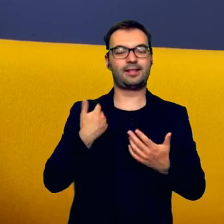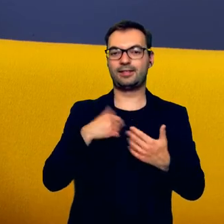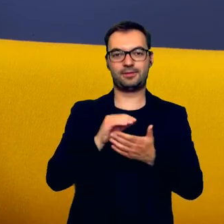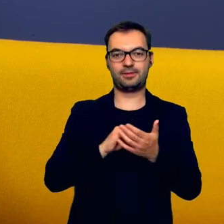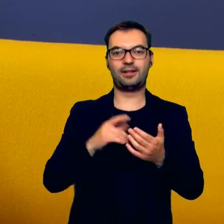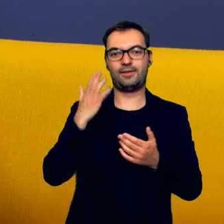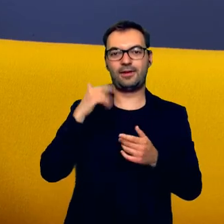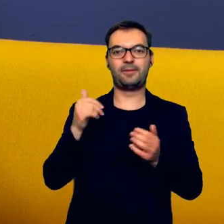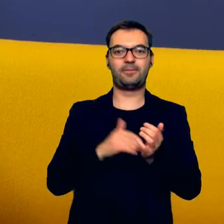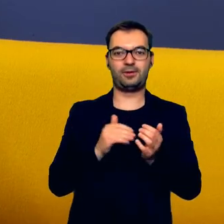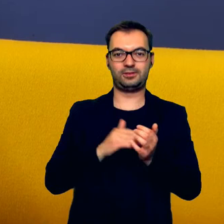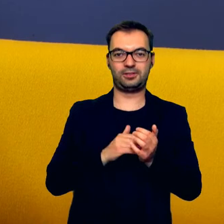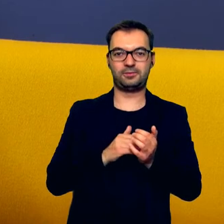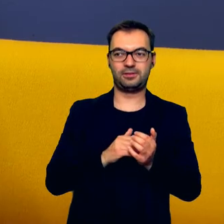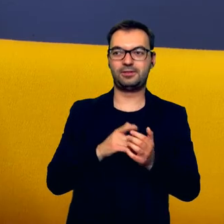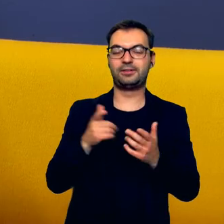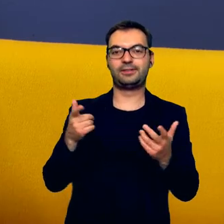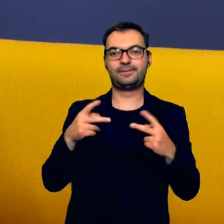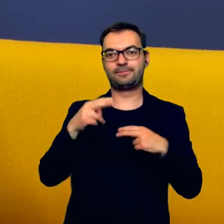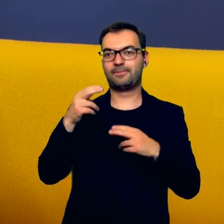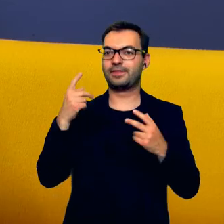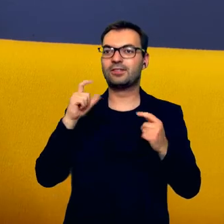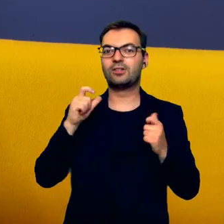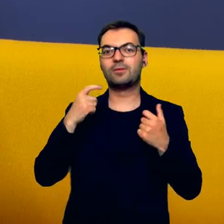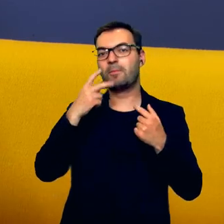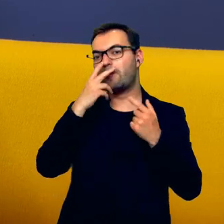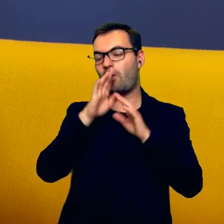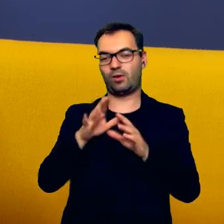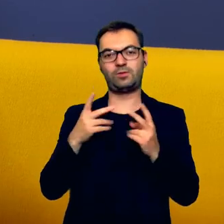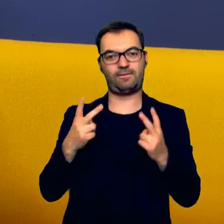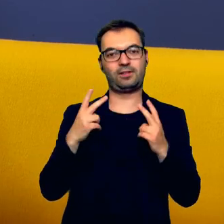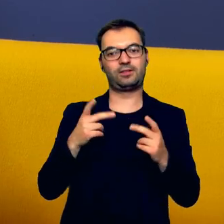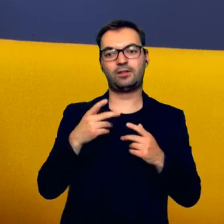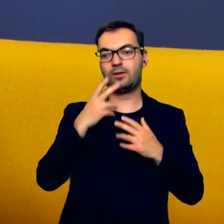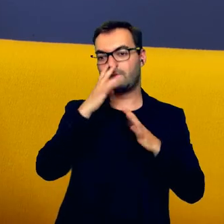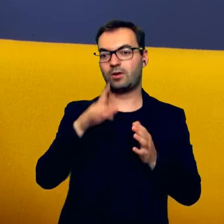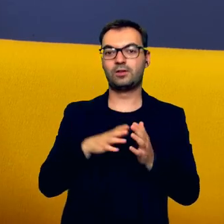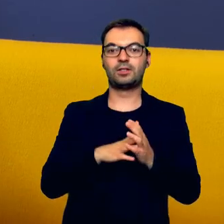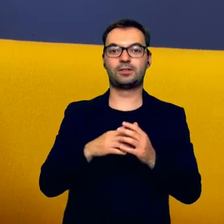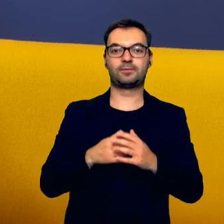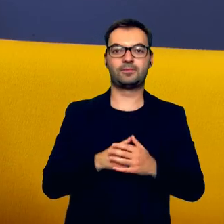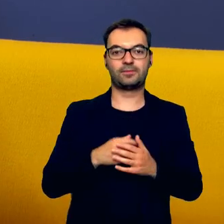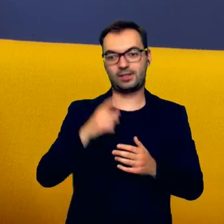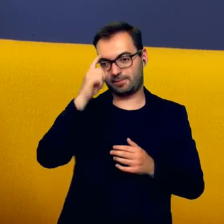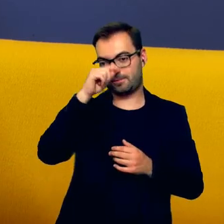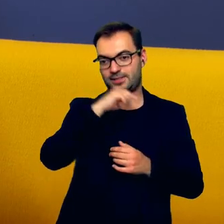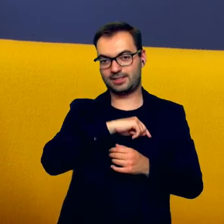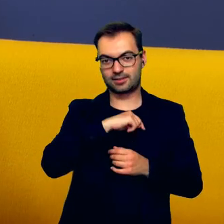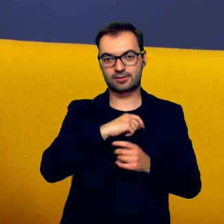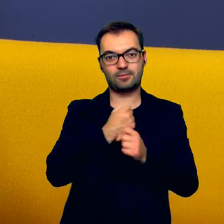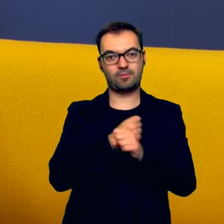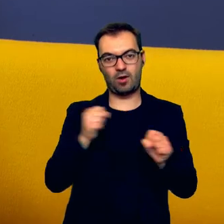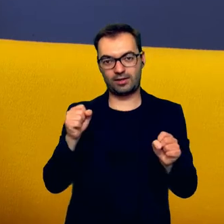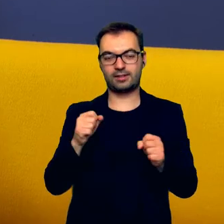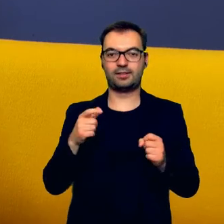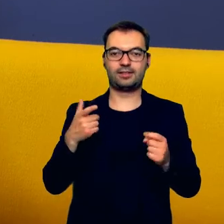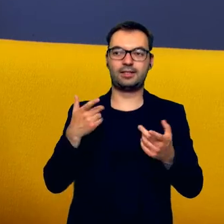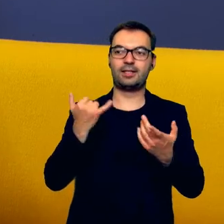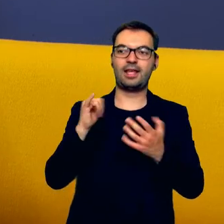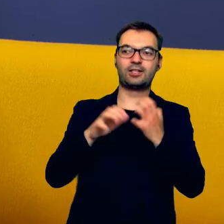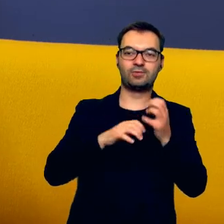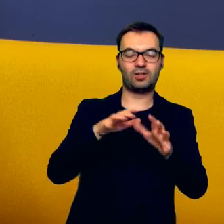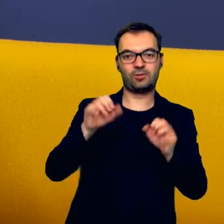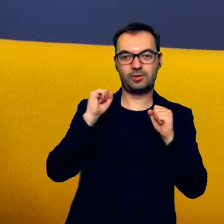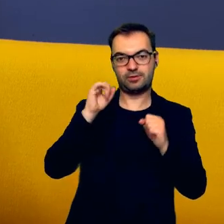z drugiej strony wiem, że to jest potrzebna, ta scena potrzebna, że ona coś ważnego pokazuje. Ona pokazuje choćby psychikę bohaterów i nastawienie do